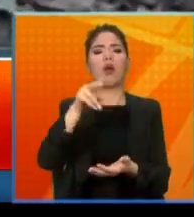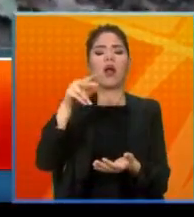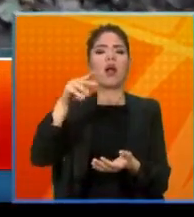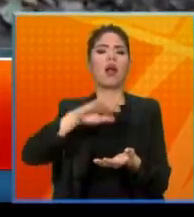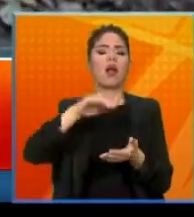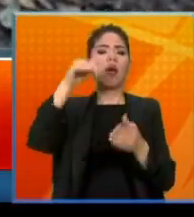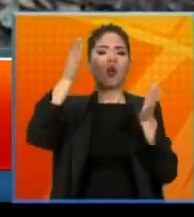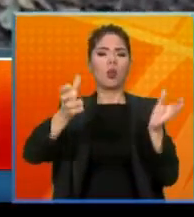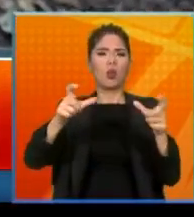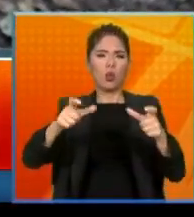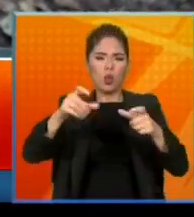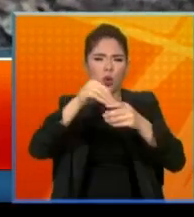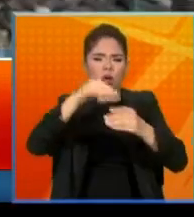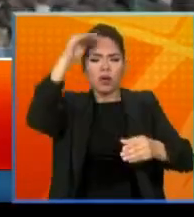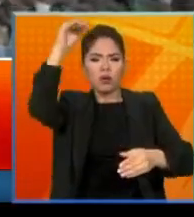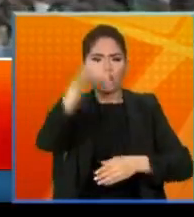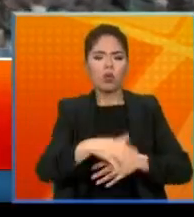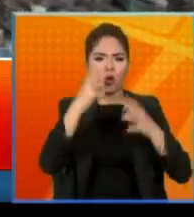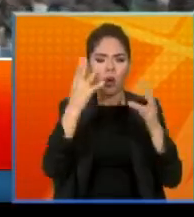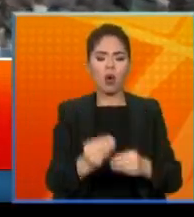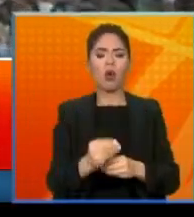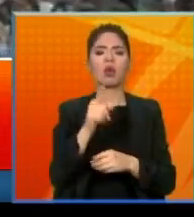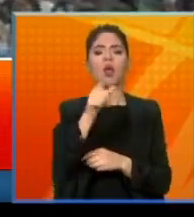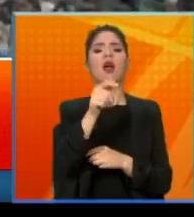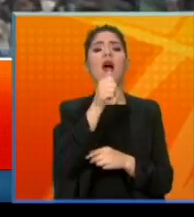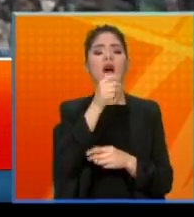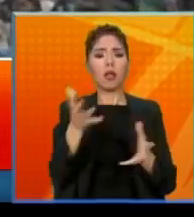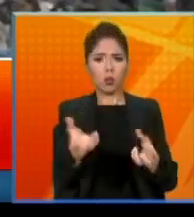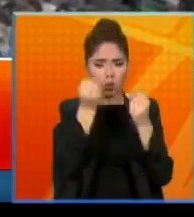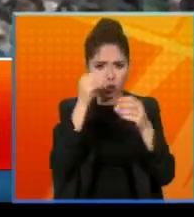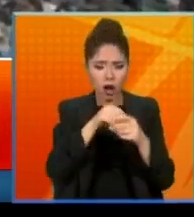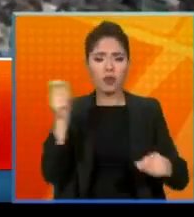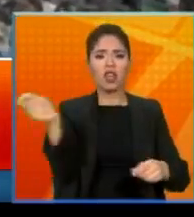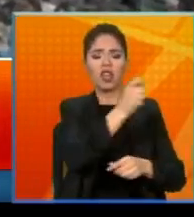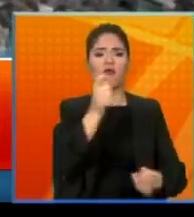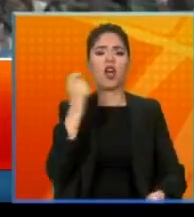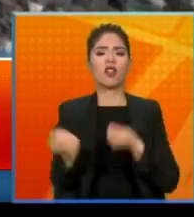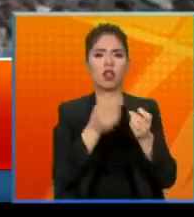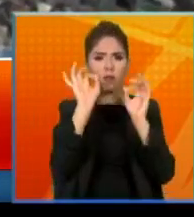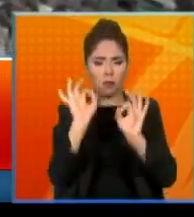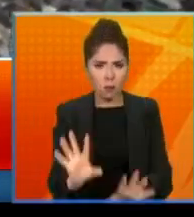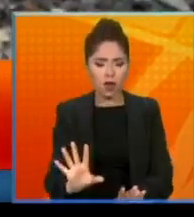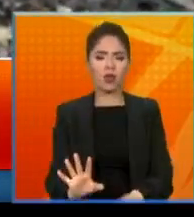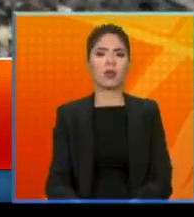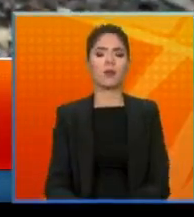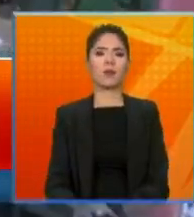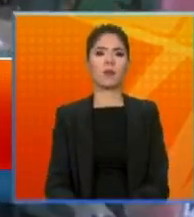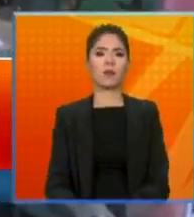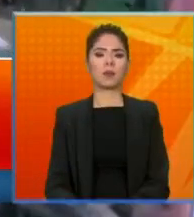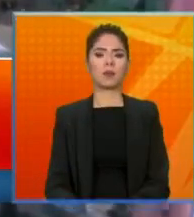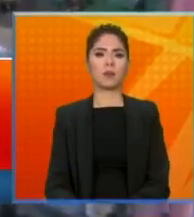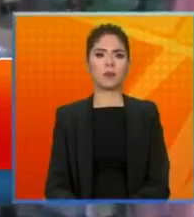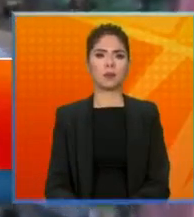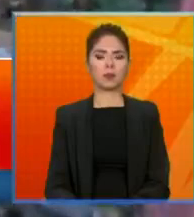oldu. Yeşer abi. Kuyuya düşen adamı kurtarmak için itfaiye seferber oldu. Başlıyoruz Allah'ın izniyle. Hadi